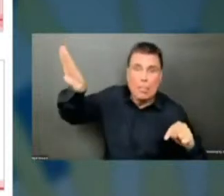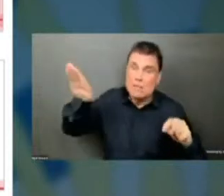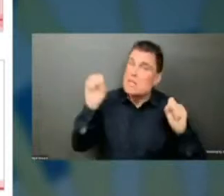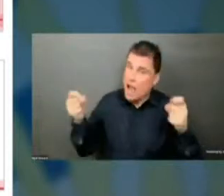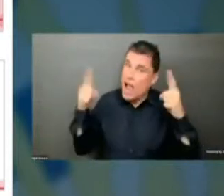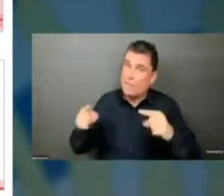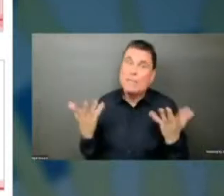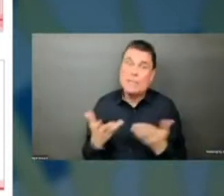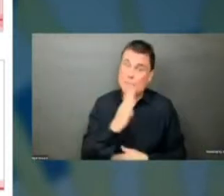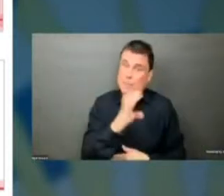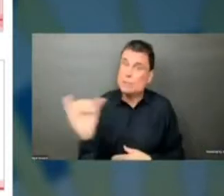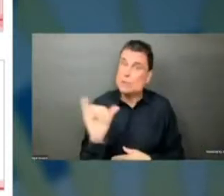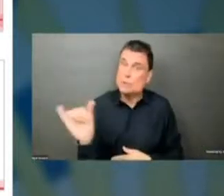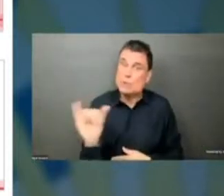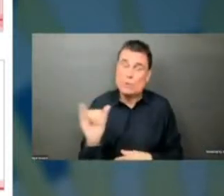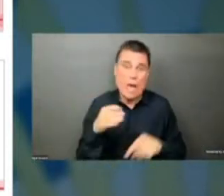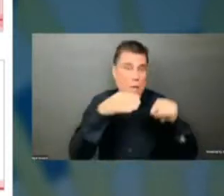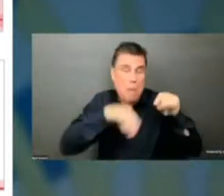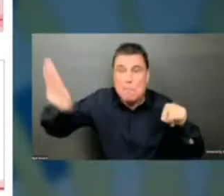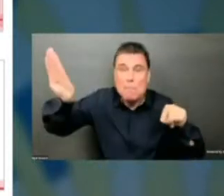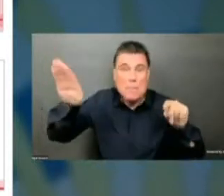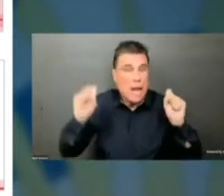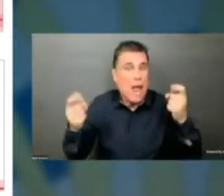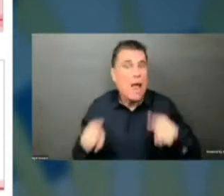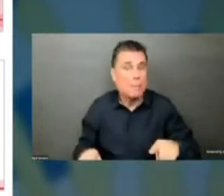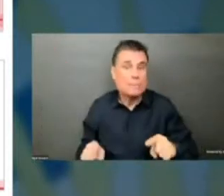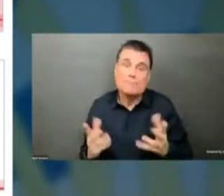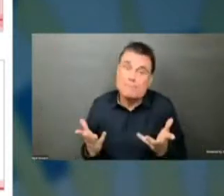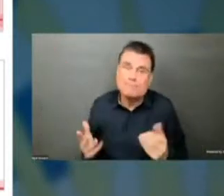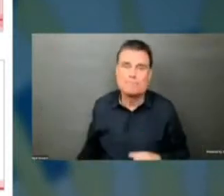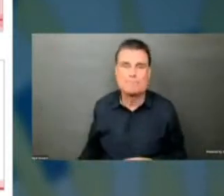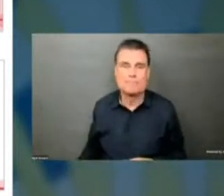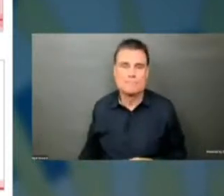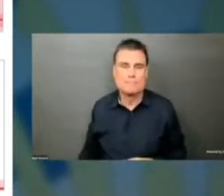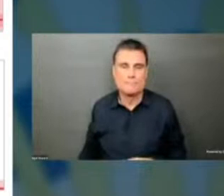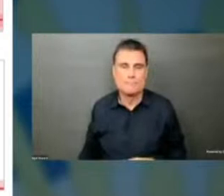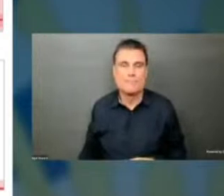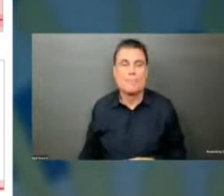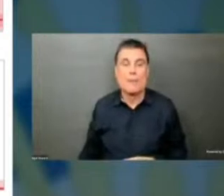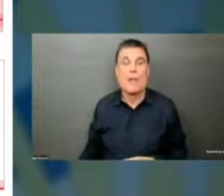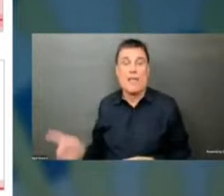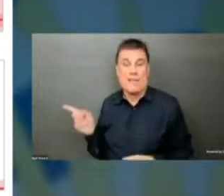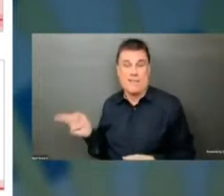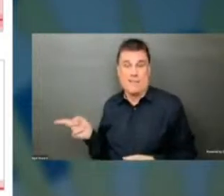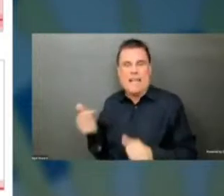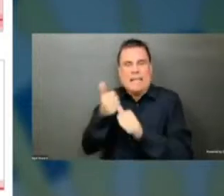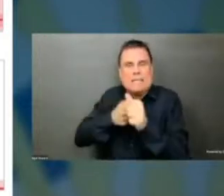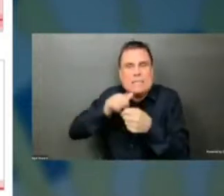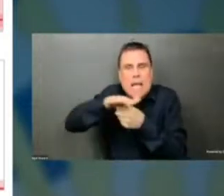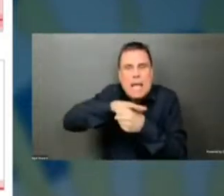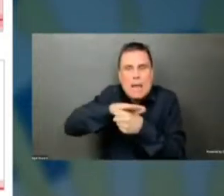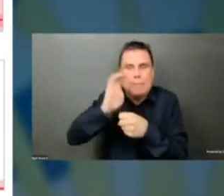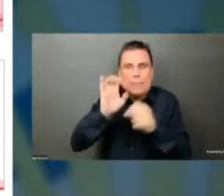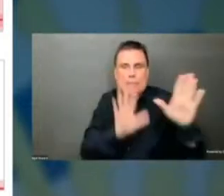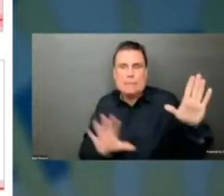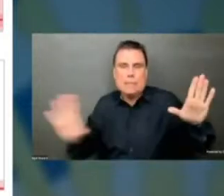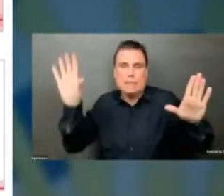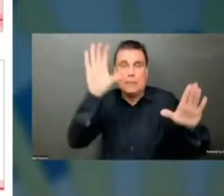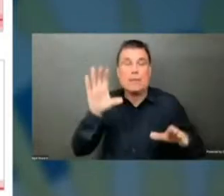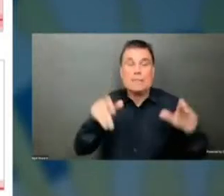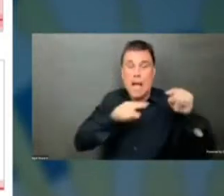we see 趋势 these 我们 stable or 非常卫 declining 生局 trends 还是 all 重点 across the province, 接下 which 来 is 是 good 沿岸 news. The challenge